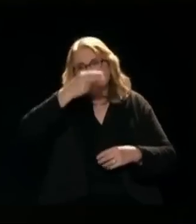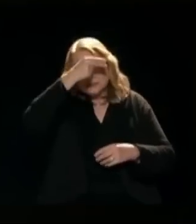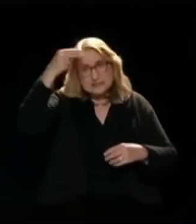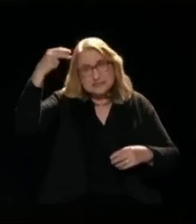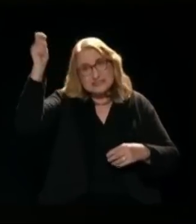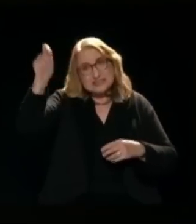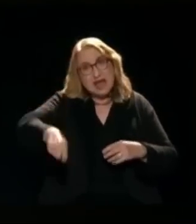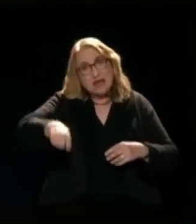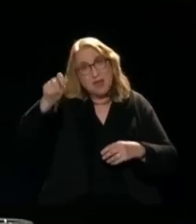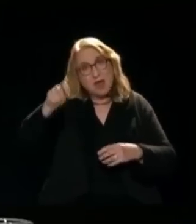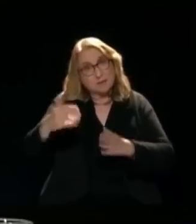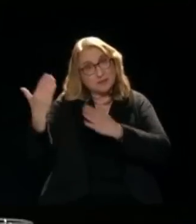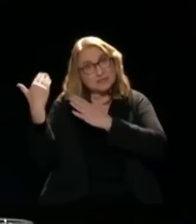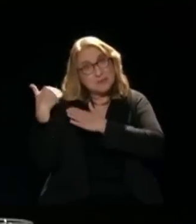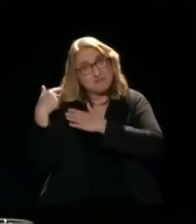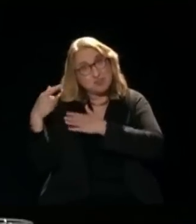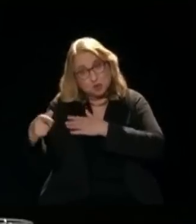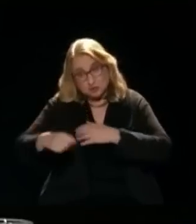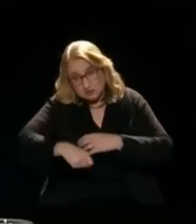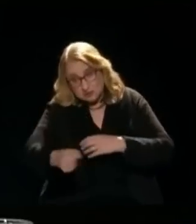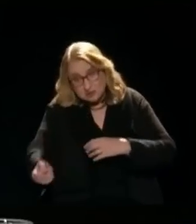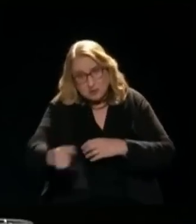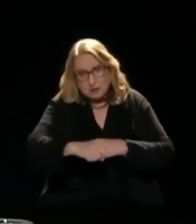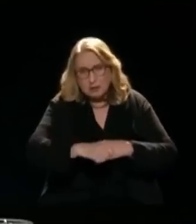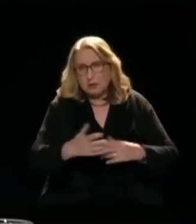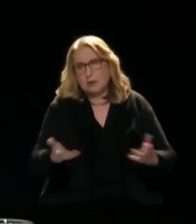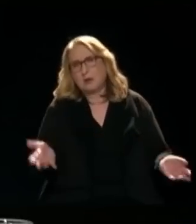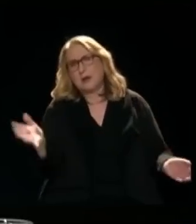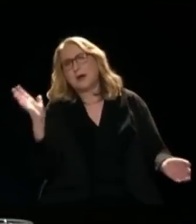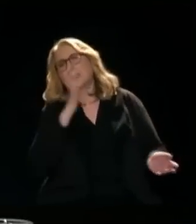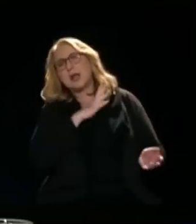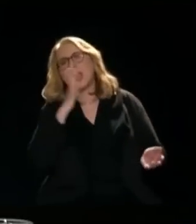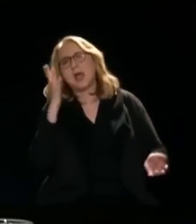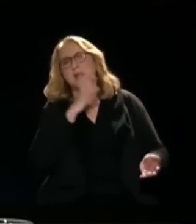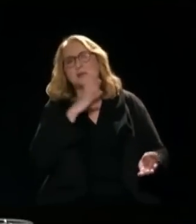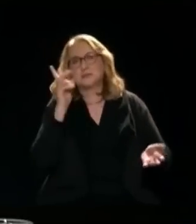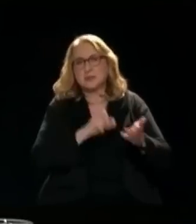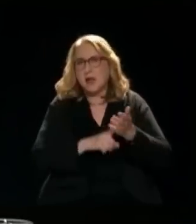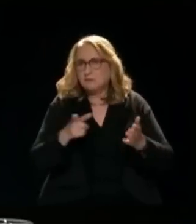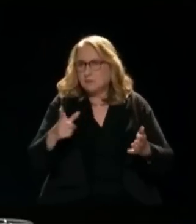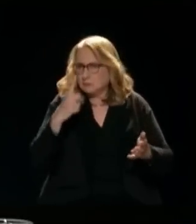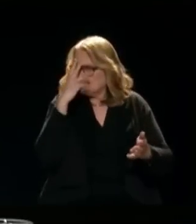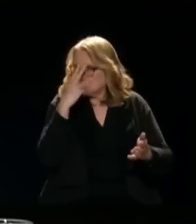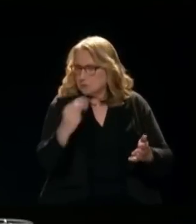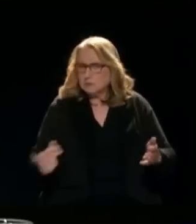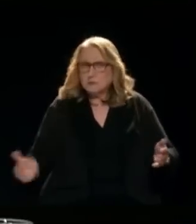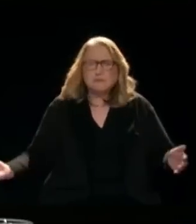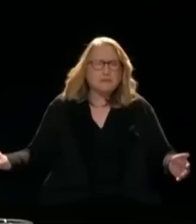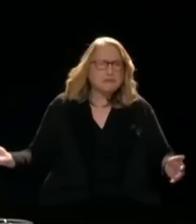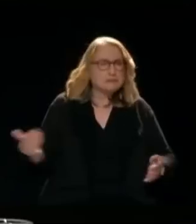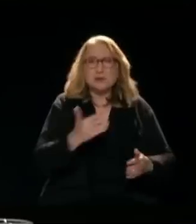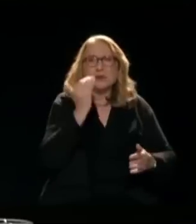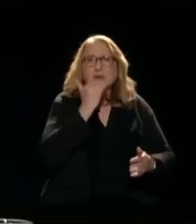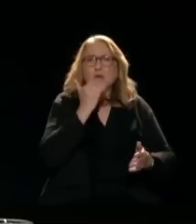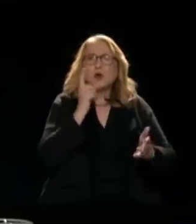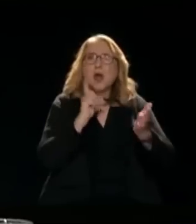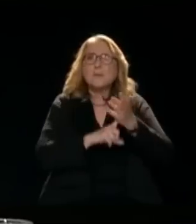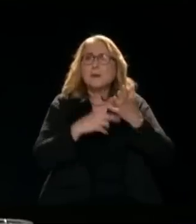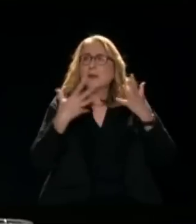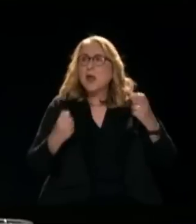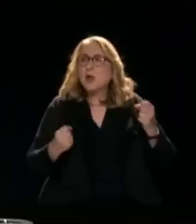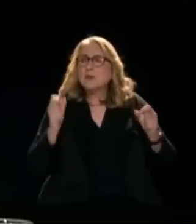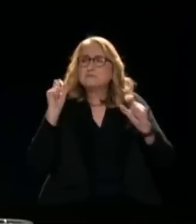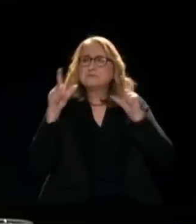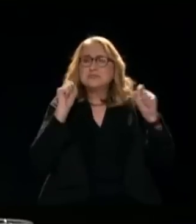ένα σύστημα σύγχρονο που να παρακολουθεί και ιδιαίτερα για σειρμούς μεγάλη ταχύτητα. Ξέρετε, στις Ηνωμένες Πολιτείες, επειδή έχουν ιδιωτικοποιηθεί και πάντα